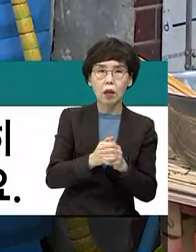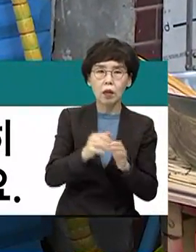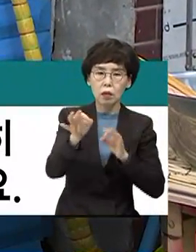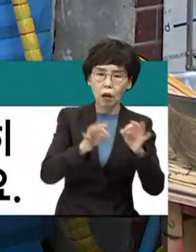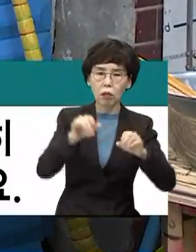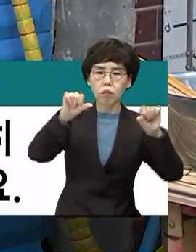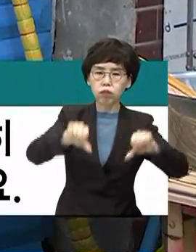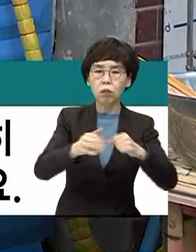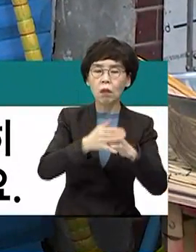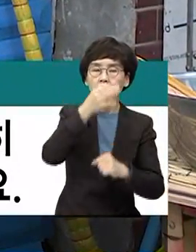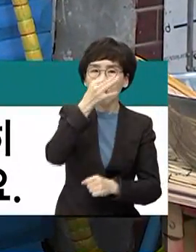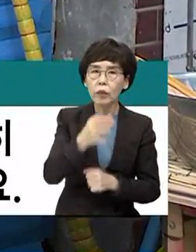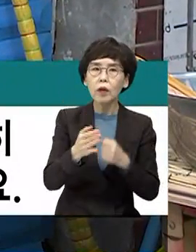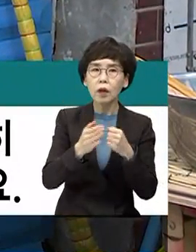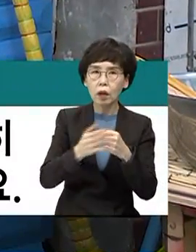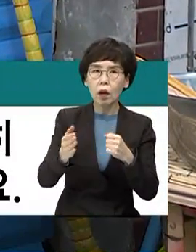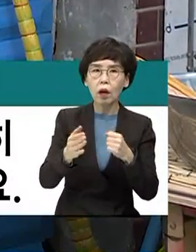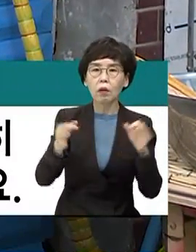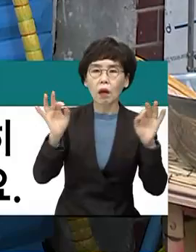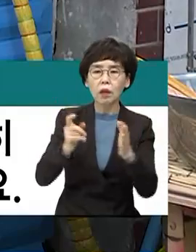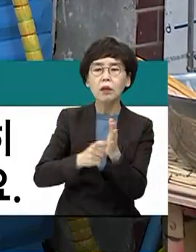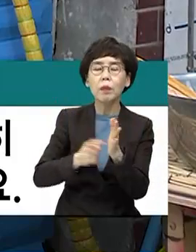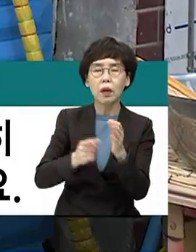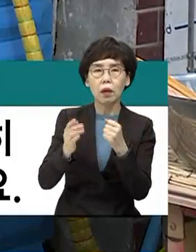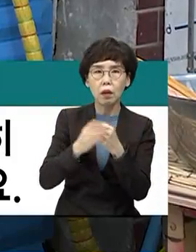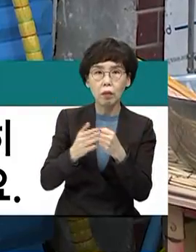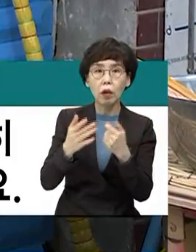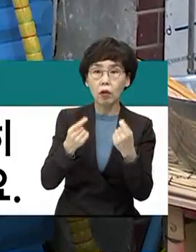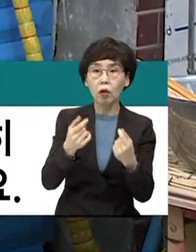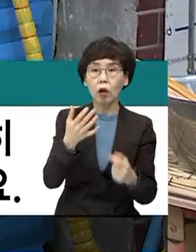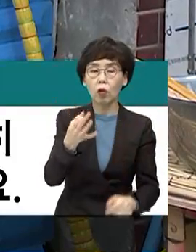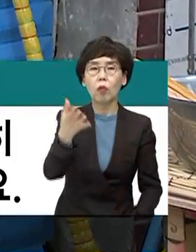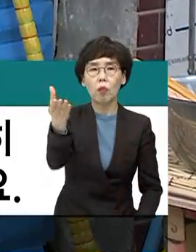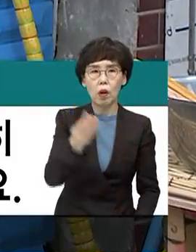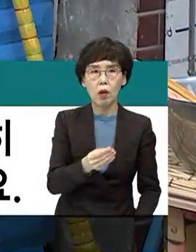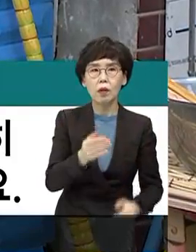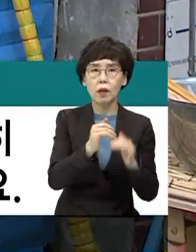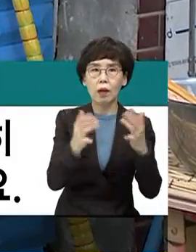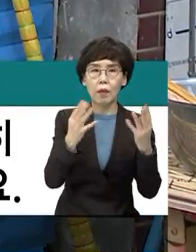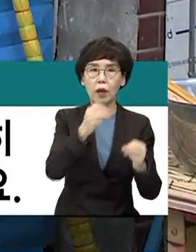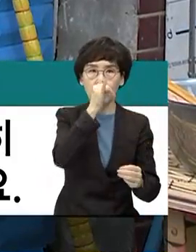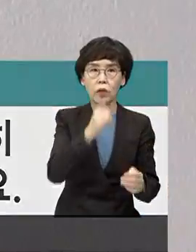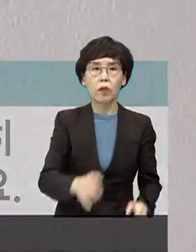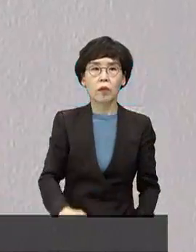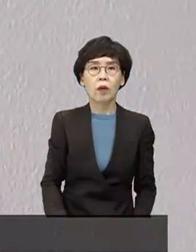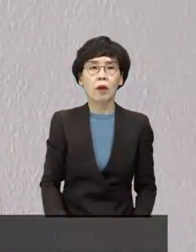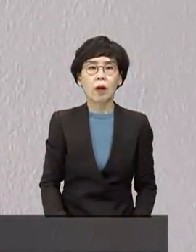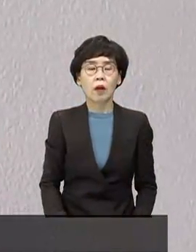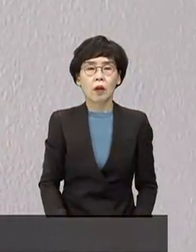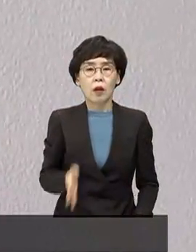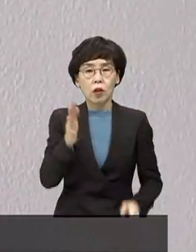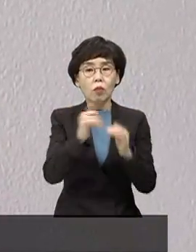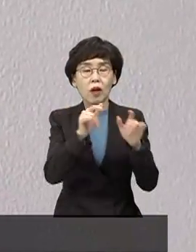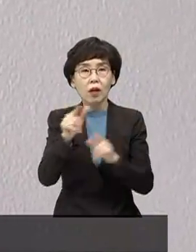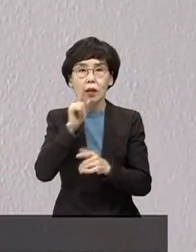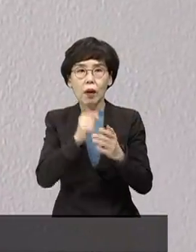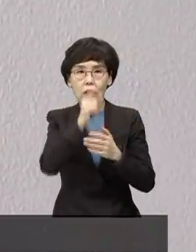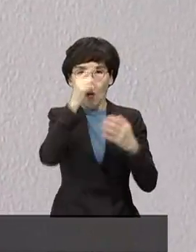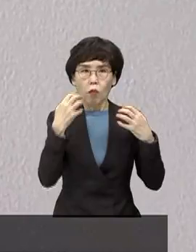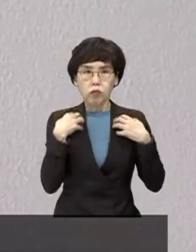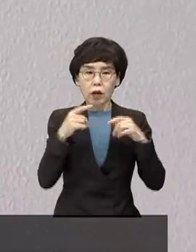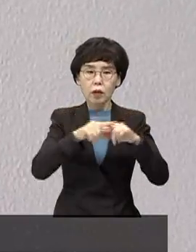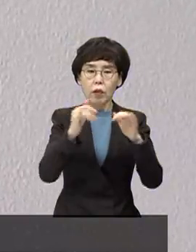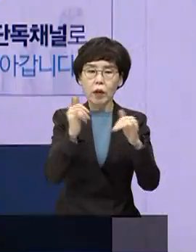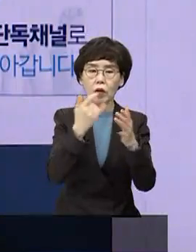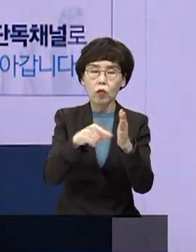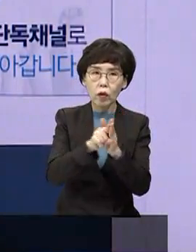장사가 안 돼서 힘드니까 이제 당장 급하셔서 이렇게 그냥 막 하시는 분들도 있더라고요, 보면은. 전문가들은 정부가